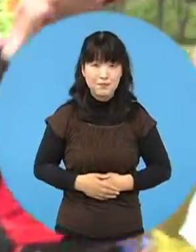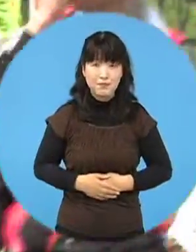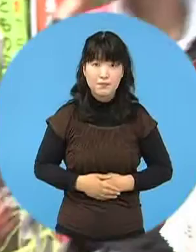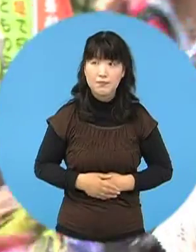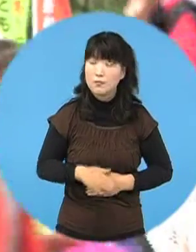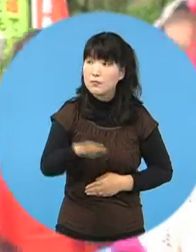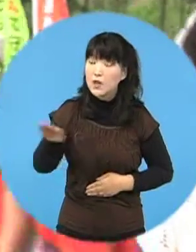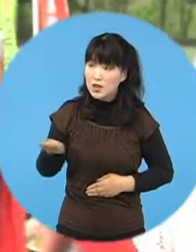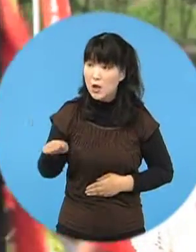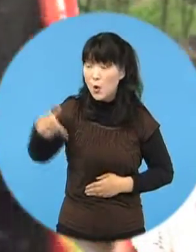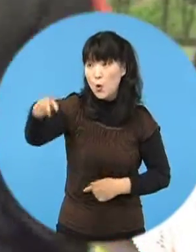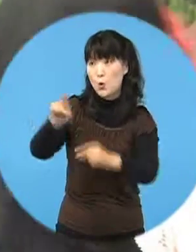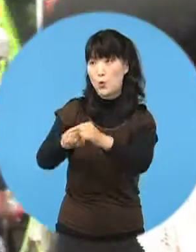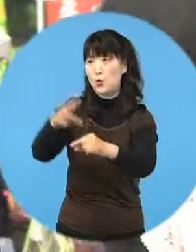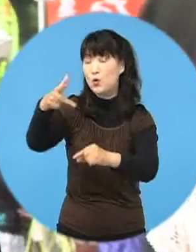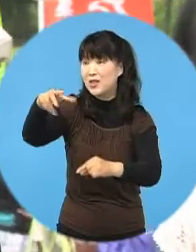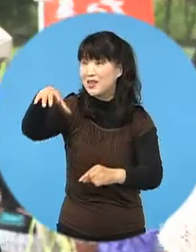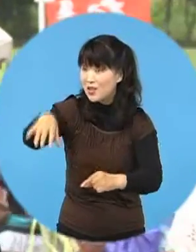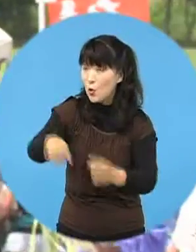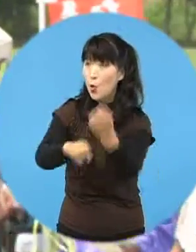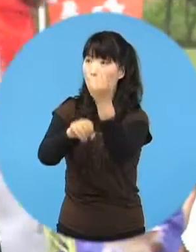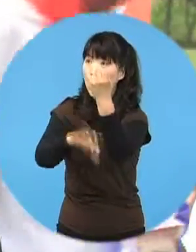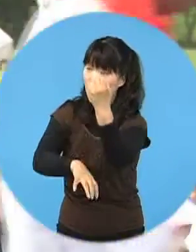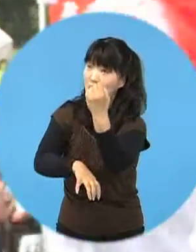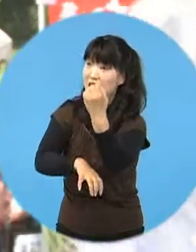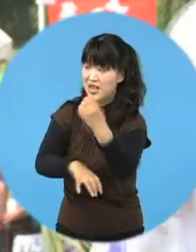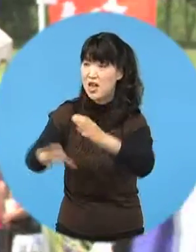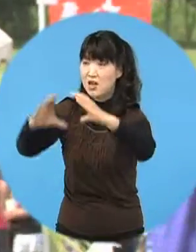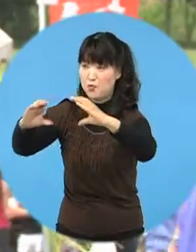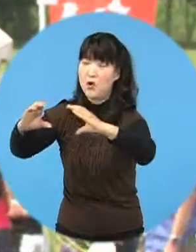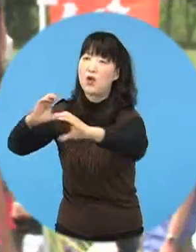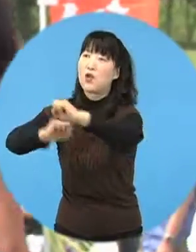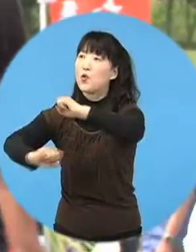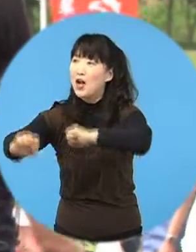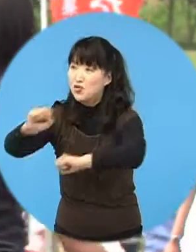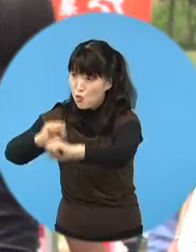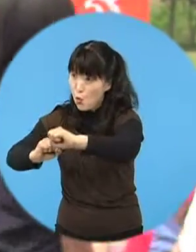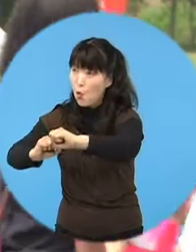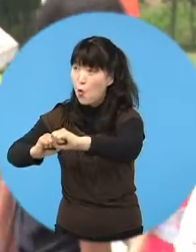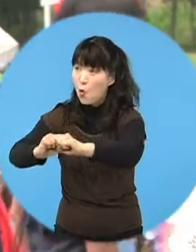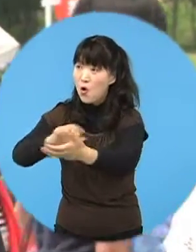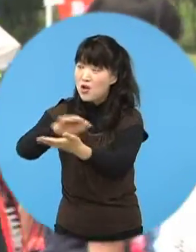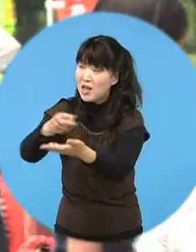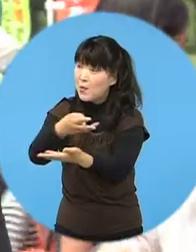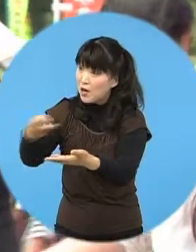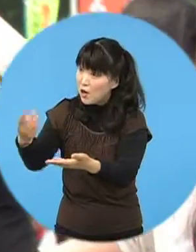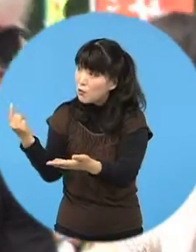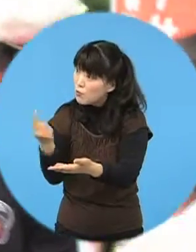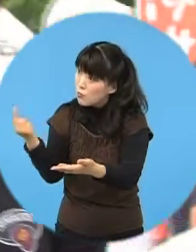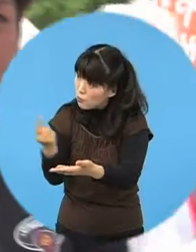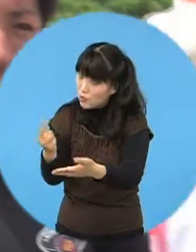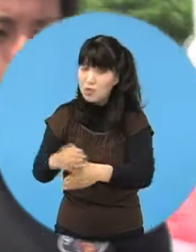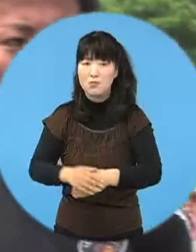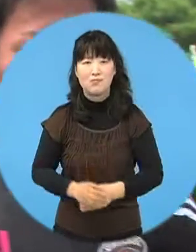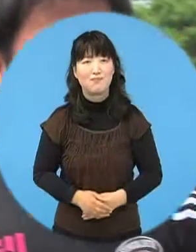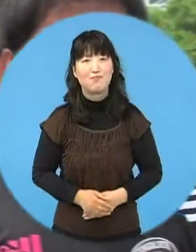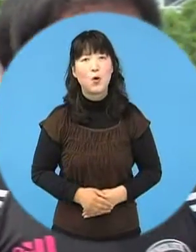さん府中市を拠点に活動されていると思いますけれども、多摩川にもよくいらっしゃいますか。 そうです